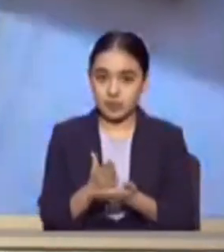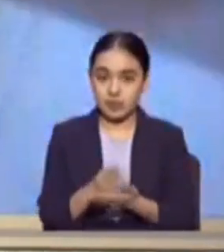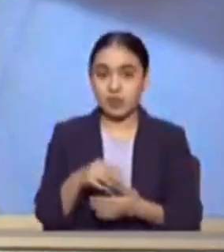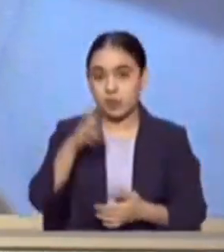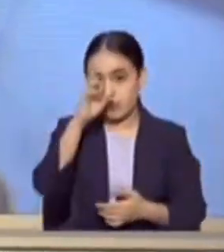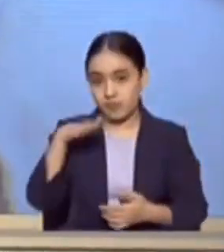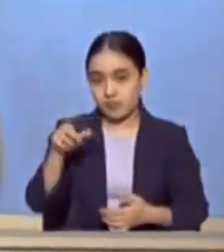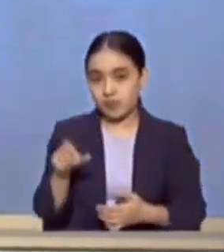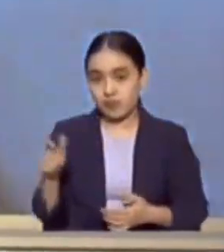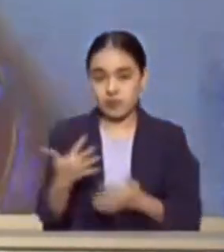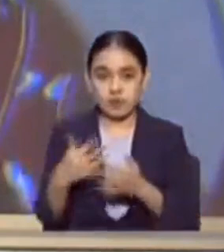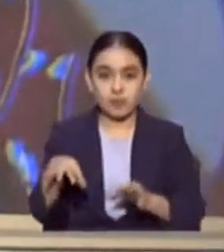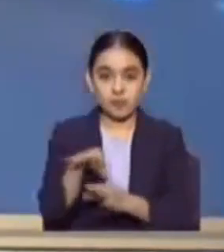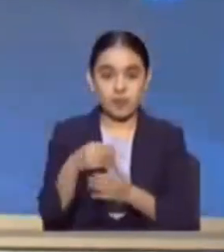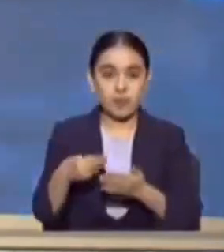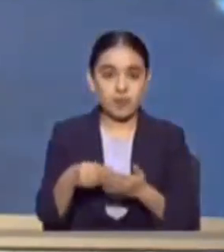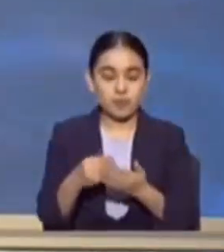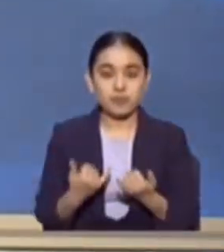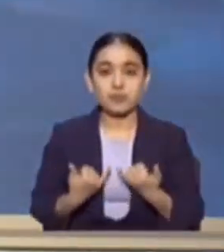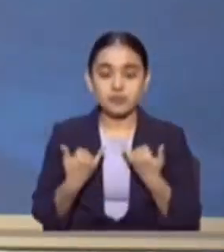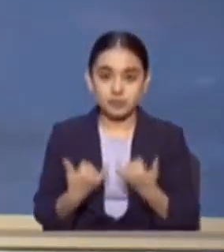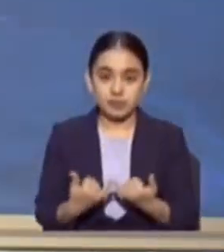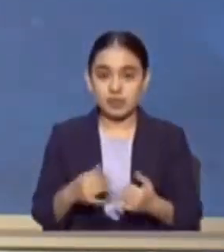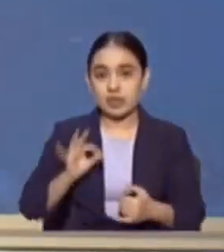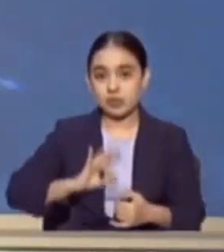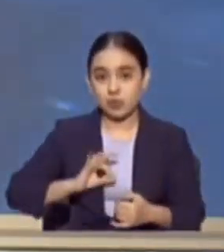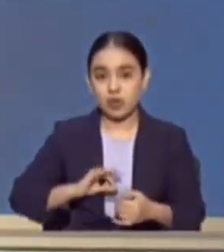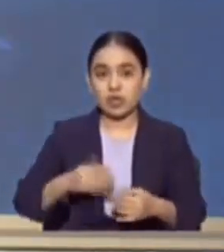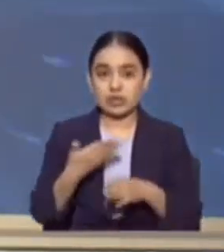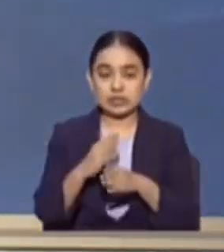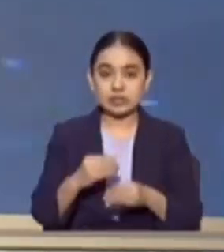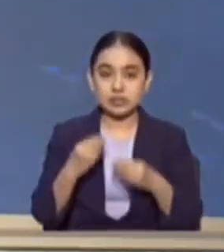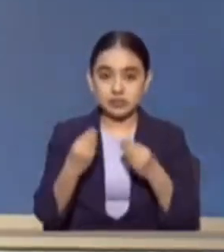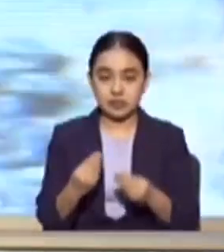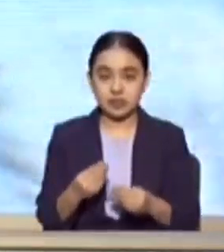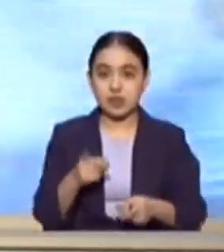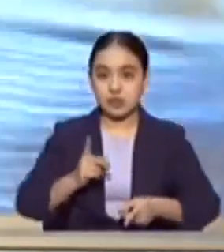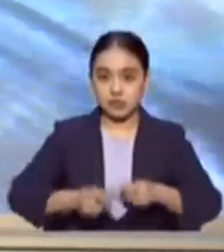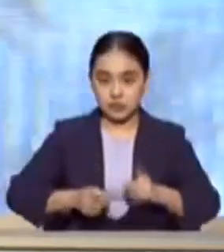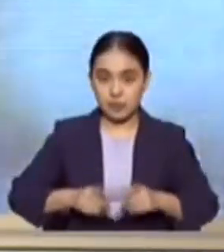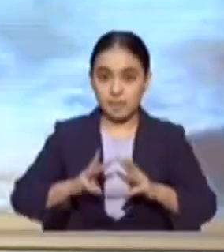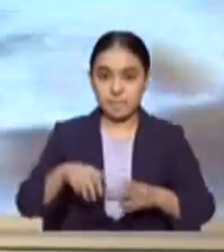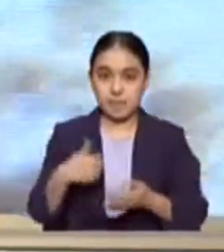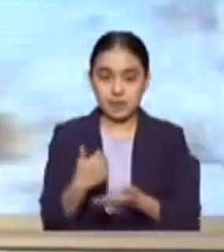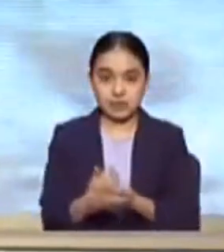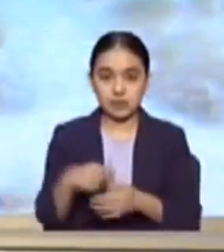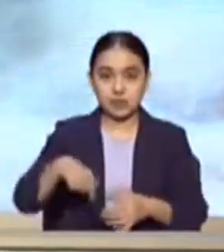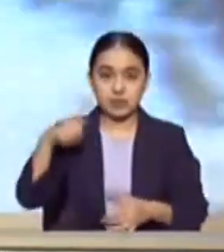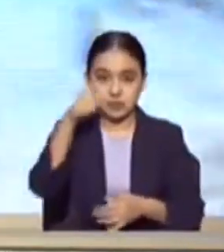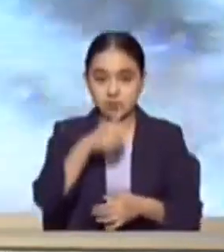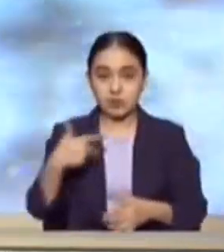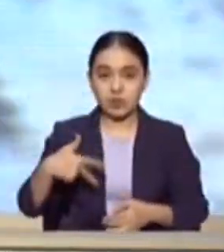Yurtdoshlarimiz turfa loyihalarni moliyalashtirishlari uchun esa imtiyozli kreditlar ajratilyapti. Dar haqiqat, prezidentimizning joriy